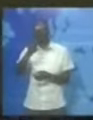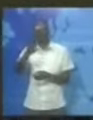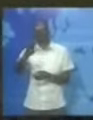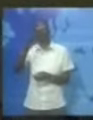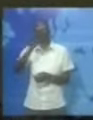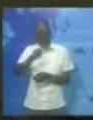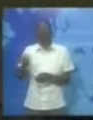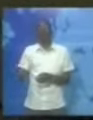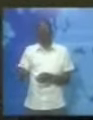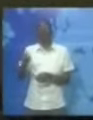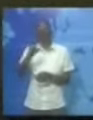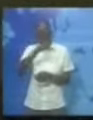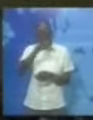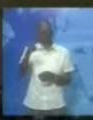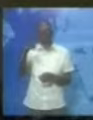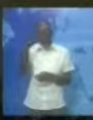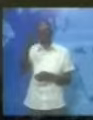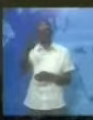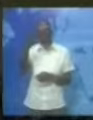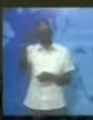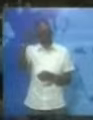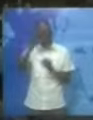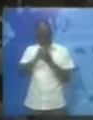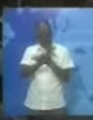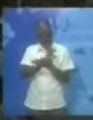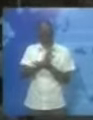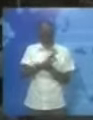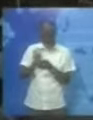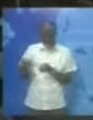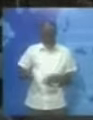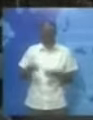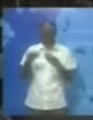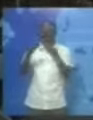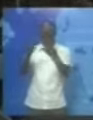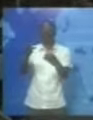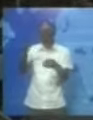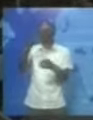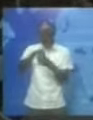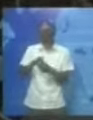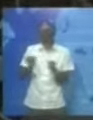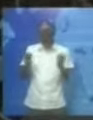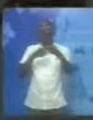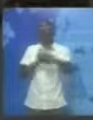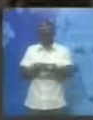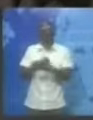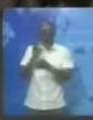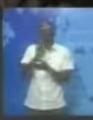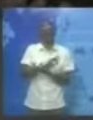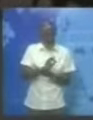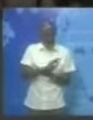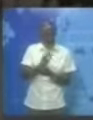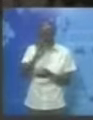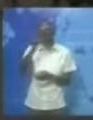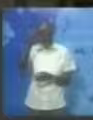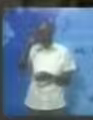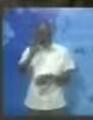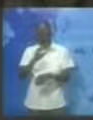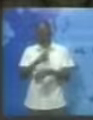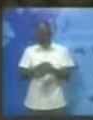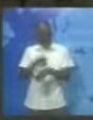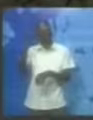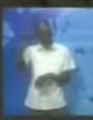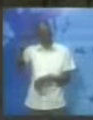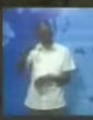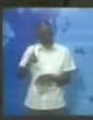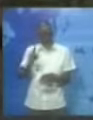Ouagadougou. 101 films en compétition officielle seront diffusés dans les salles de cinéma, dont 19 films en fiction,